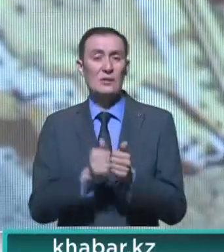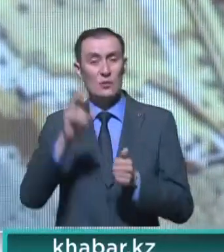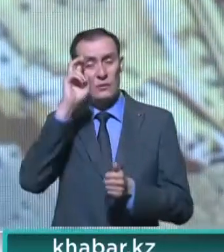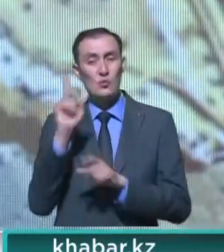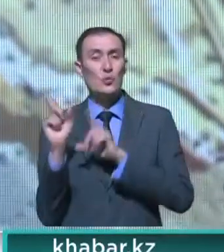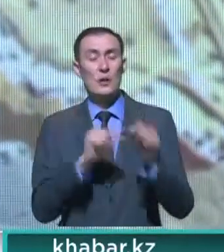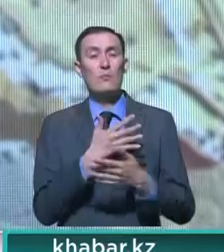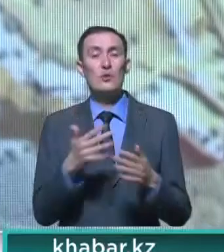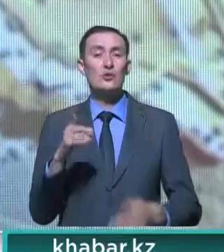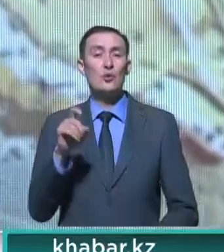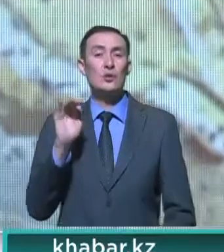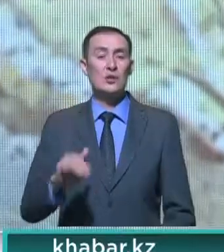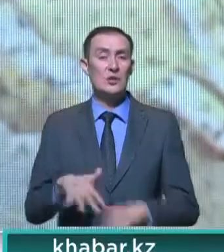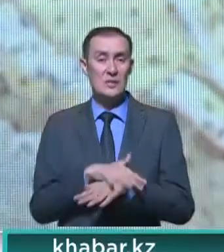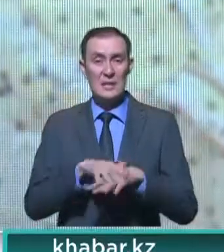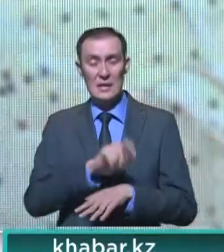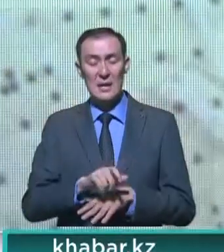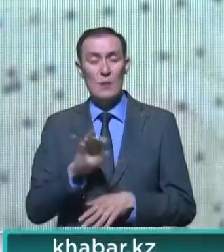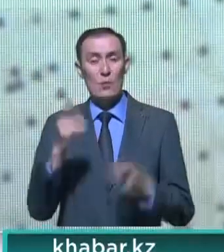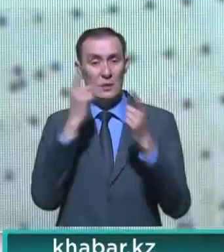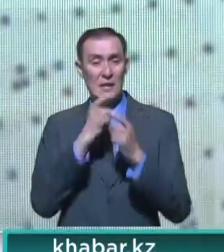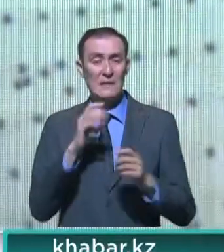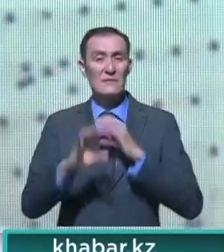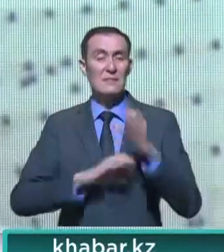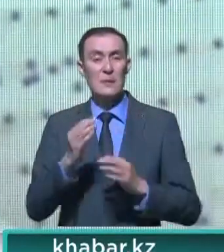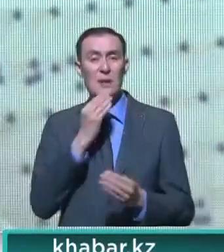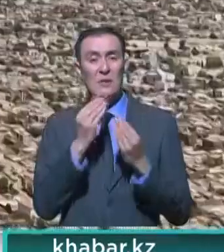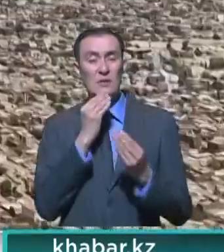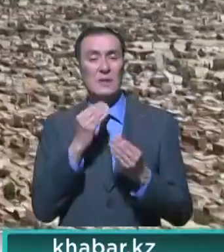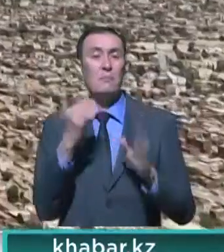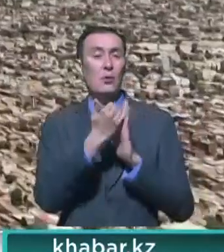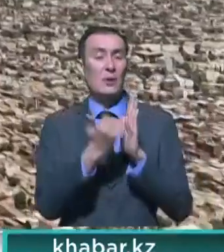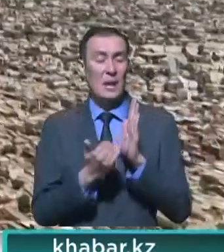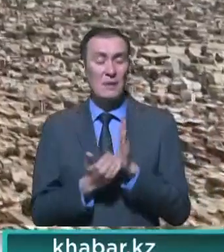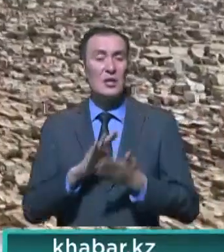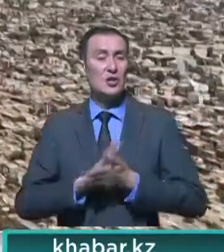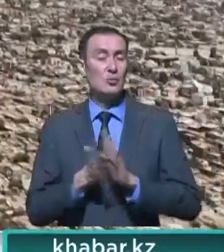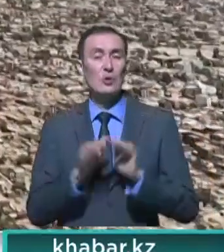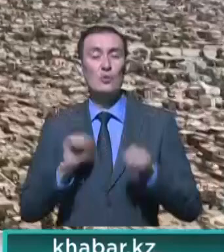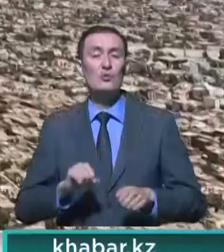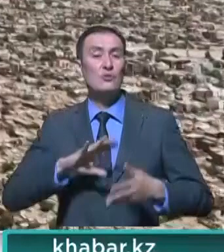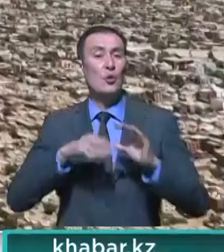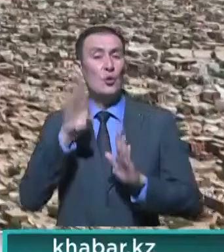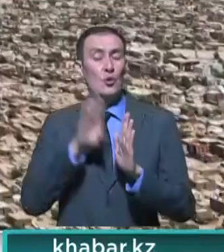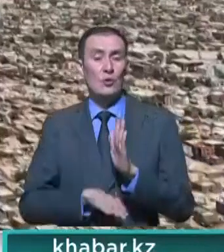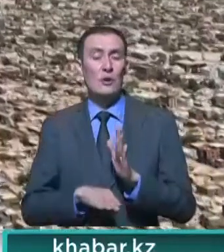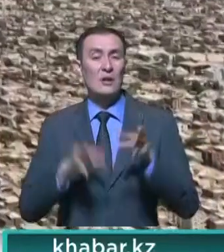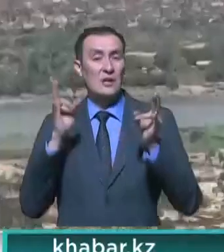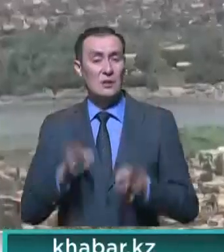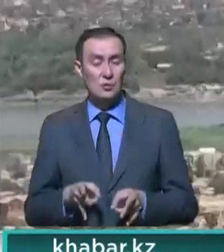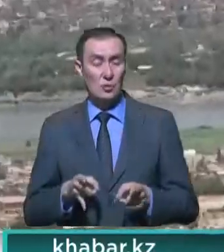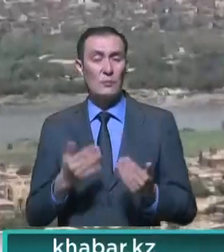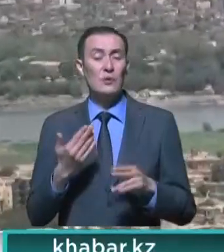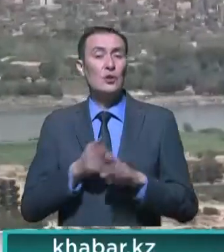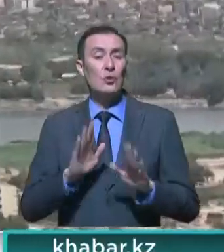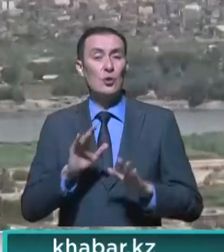уже выехало больше 100 тысяч людей. Согласно данным Всемирной продовольственной программы, ситуация может привести к гуманитарному кризису. Причем